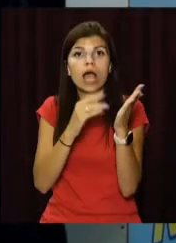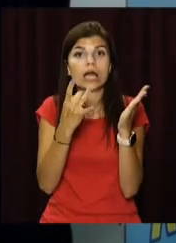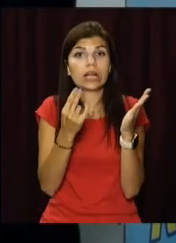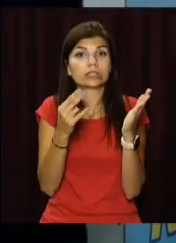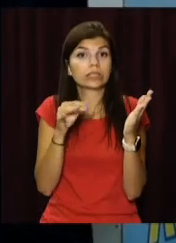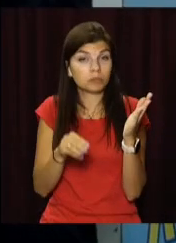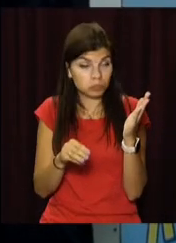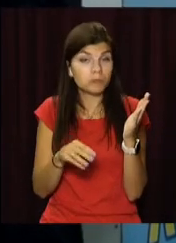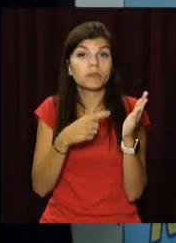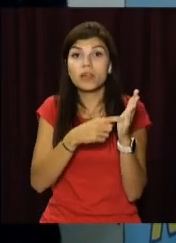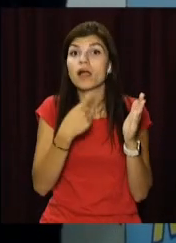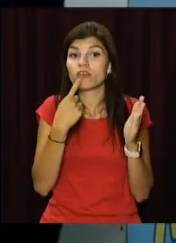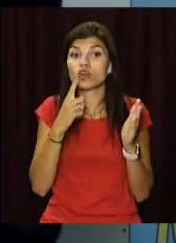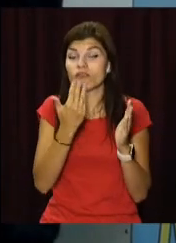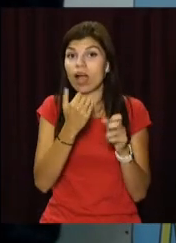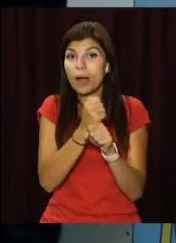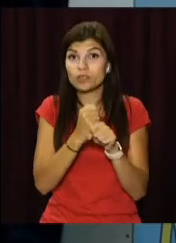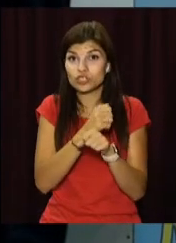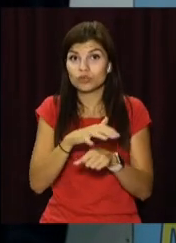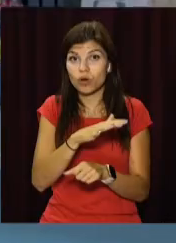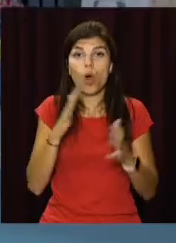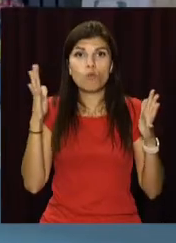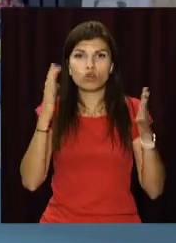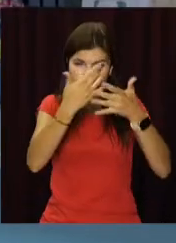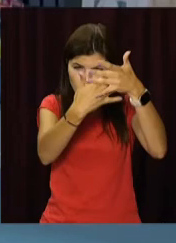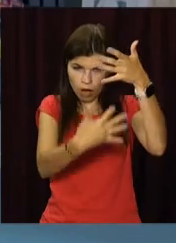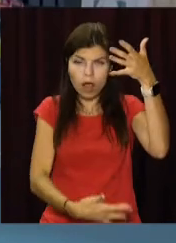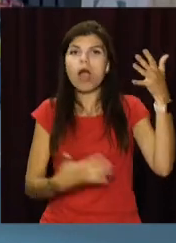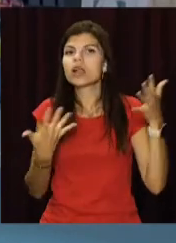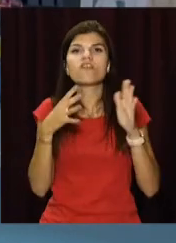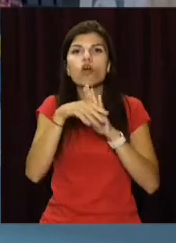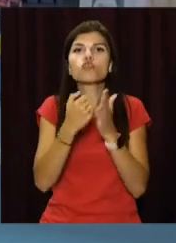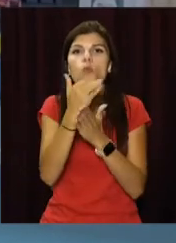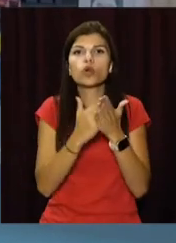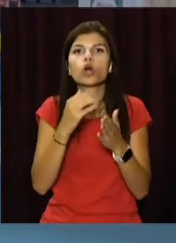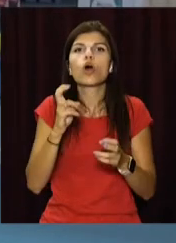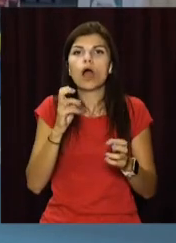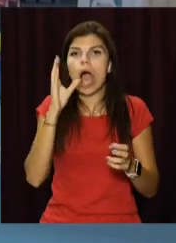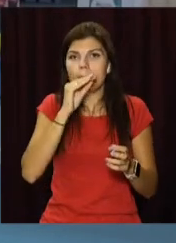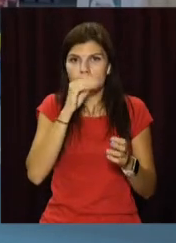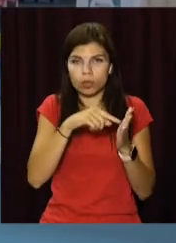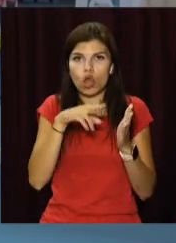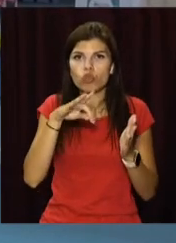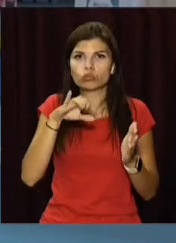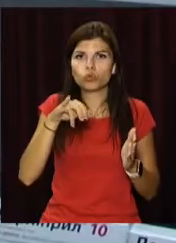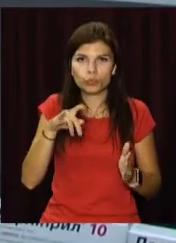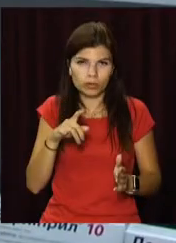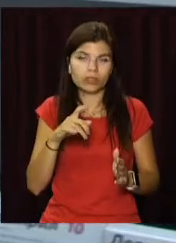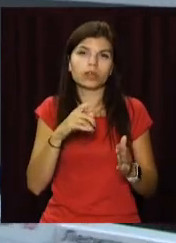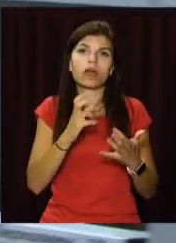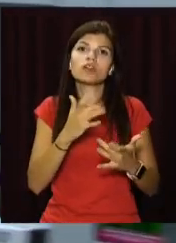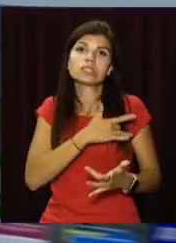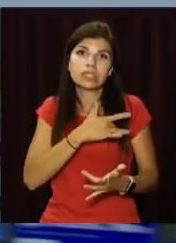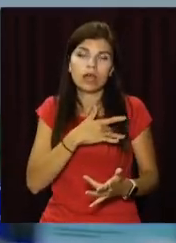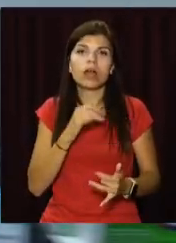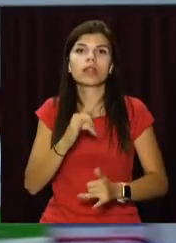Фахівці зазначають, в їхніх аптечних пунктах великий перелік препаратів, які входять до програми «Доступні ліки». Зокрема, є сердечні, препарати